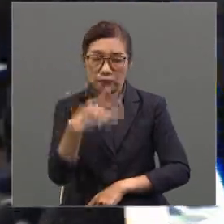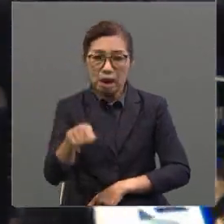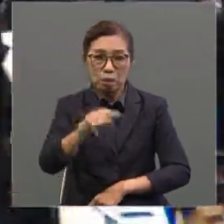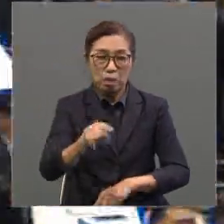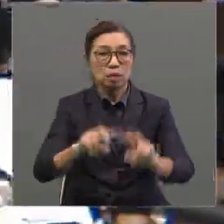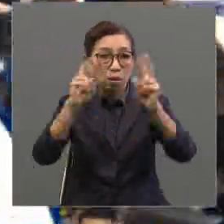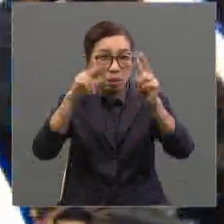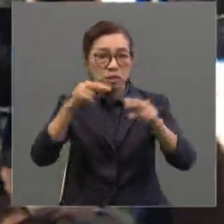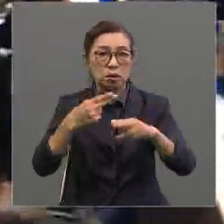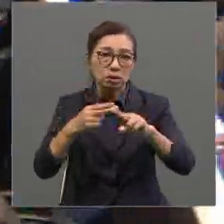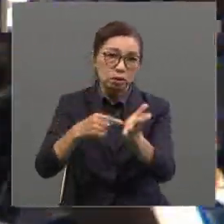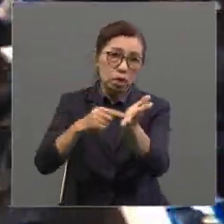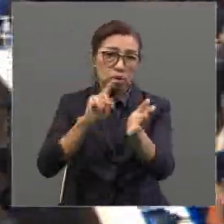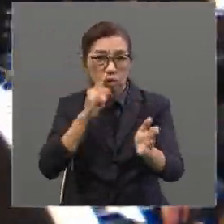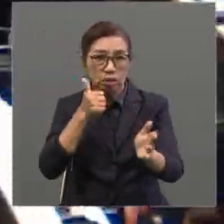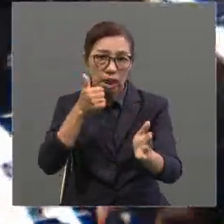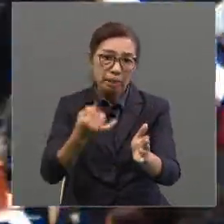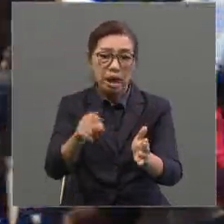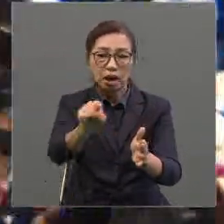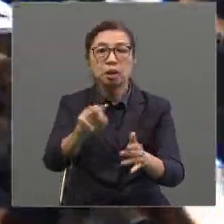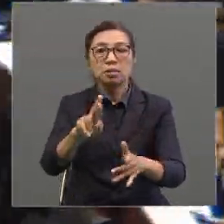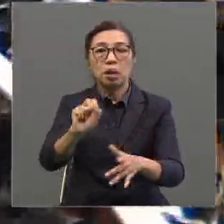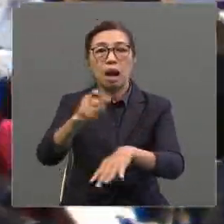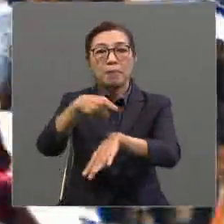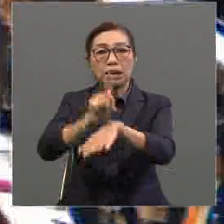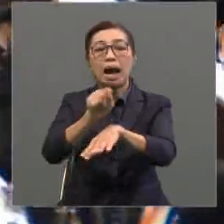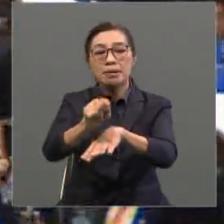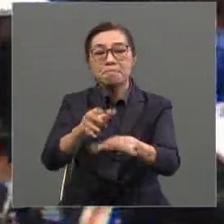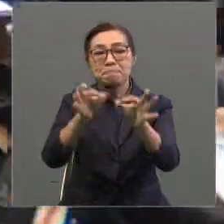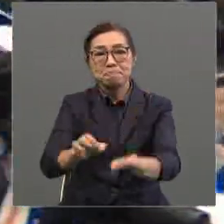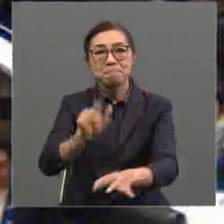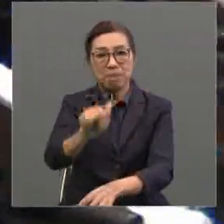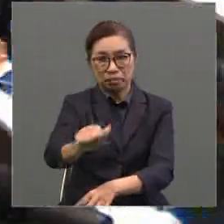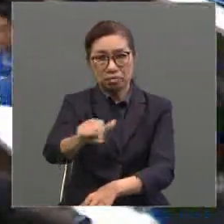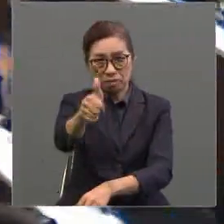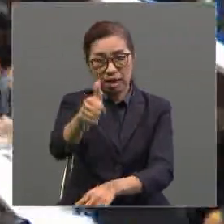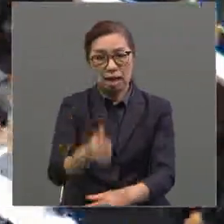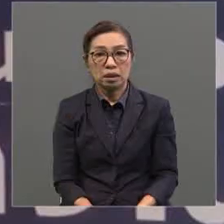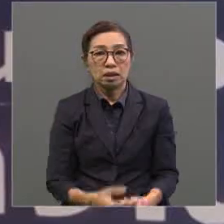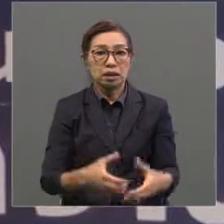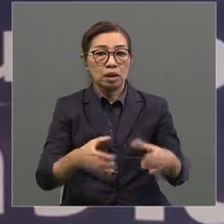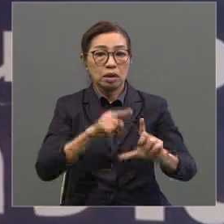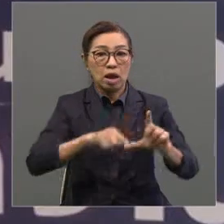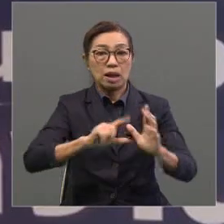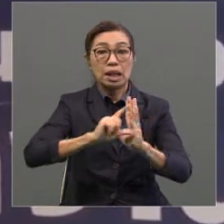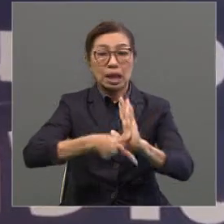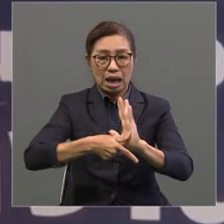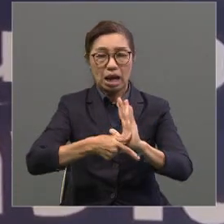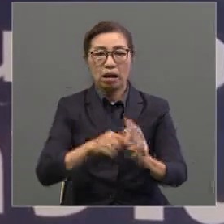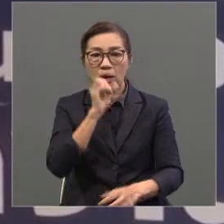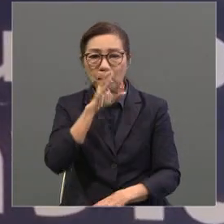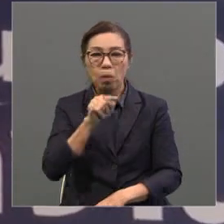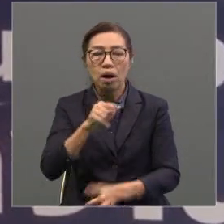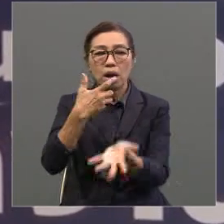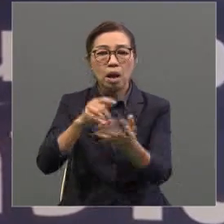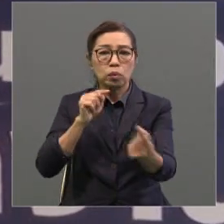ในประเด็นนี้ก็ได้นะคะต้องรอดูนะครับขณะที่นายชัยธวัชจุฬาฯเลขาธิการทั้ง 9ไกลก็ให้สัมภาษณ์ถึงกรณีดัง